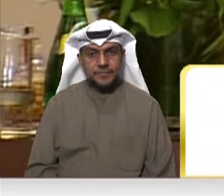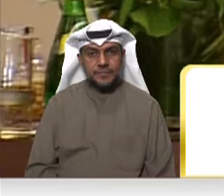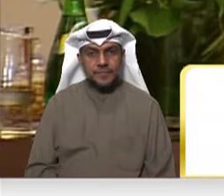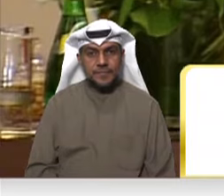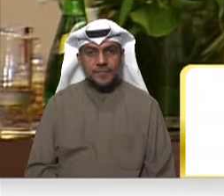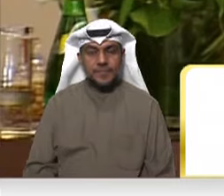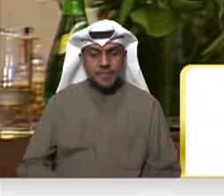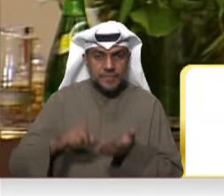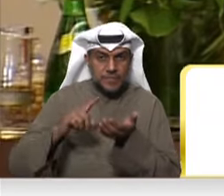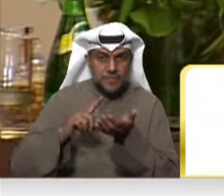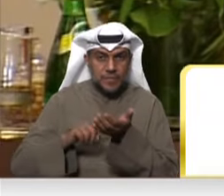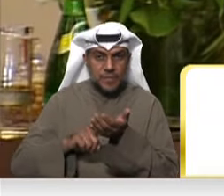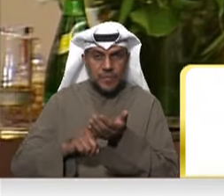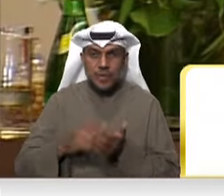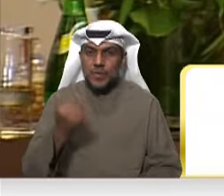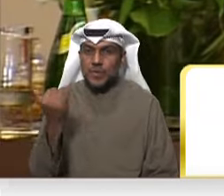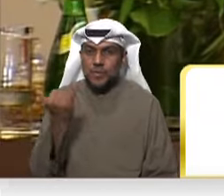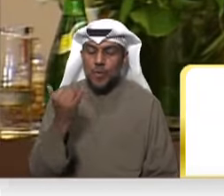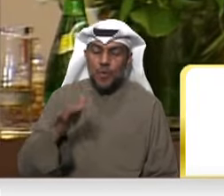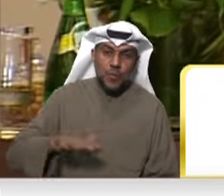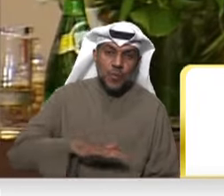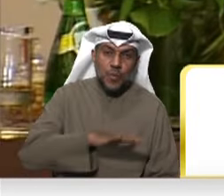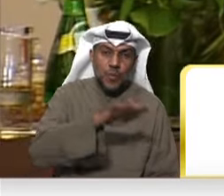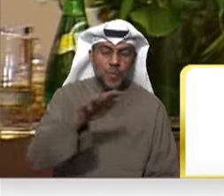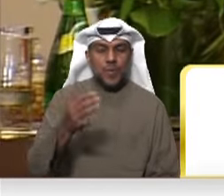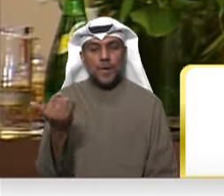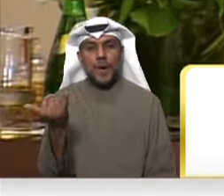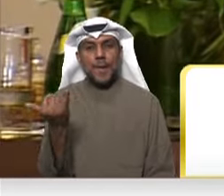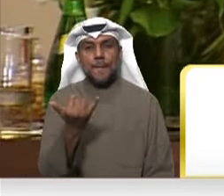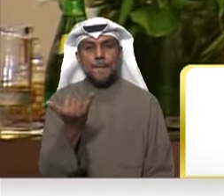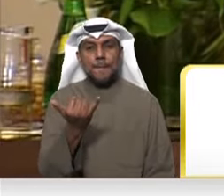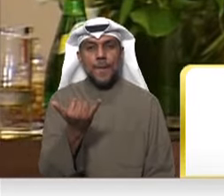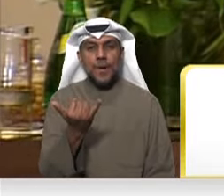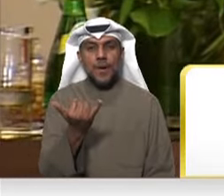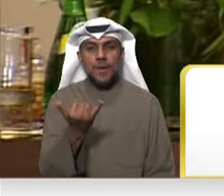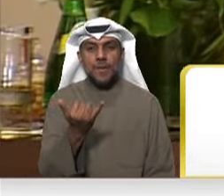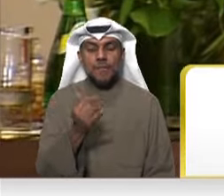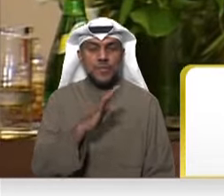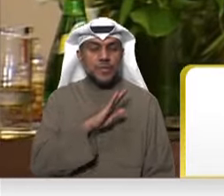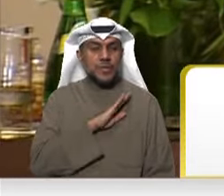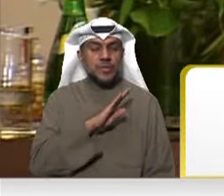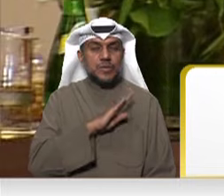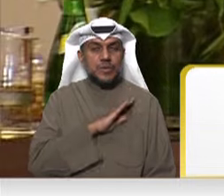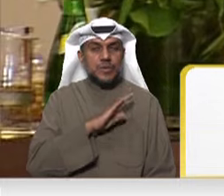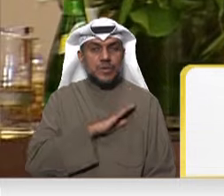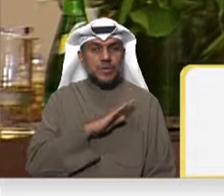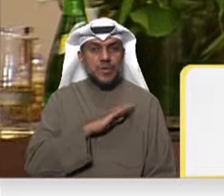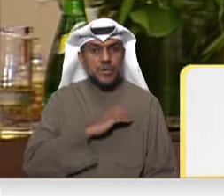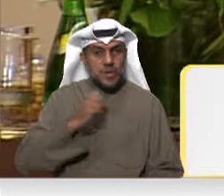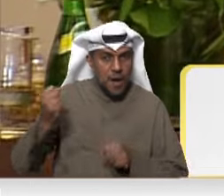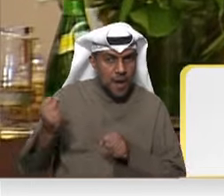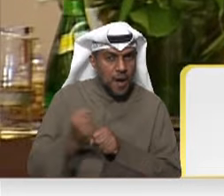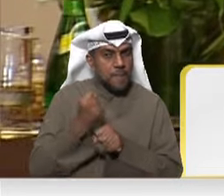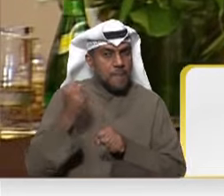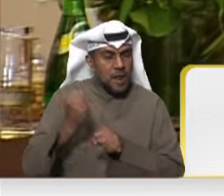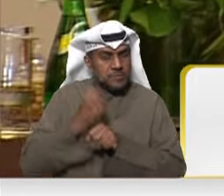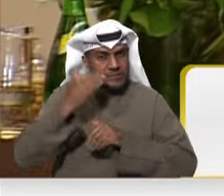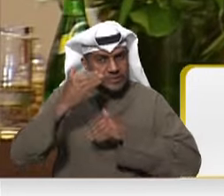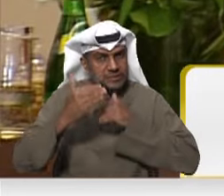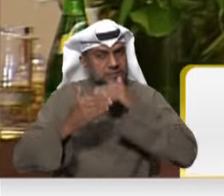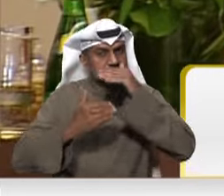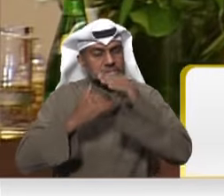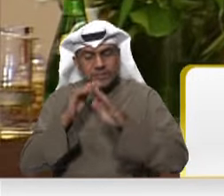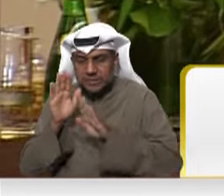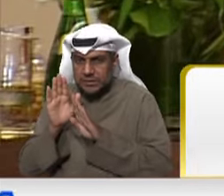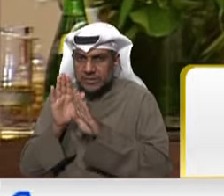إننا نحرص كل الحرص على تقدم قواتنا المسلحة وتطويرها وتقديم الدعم